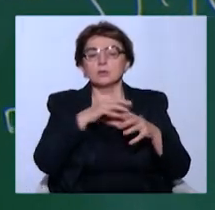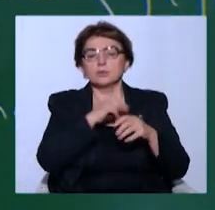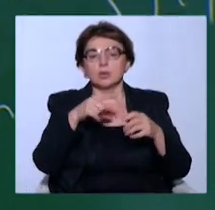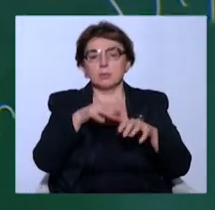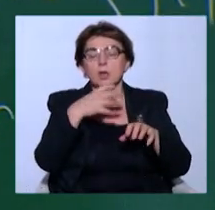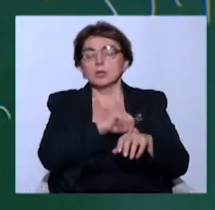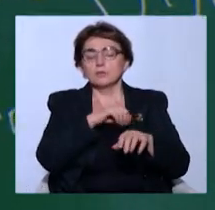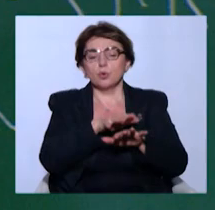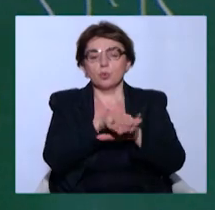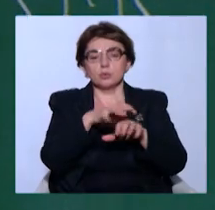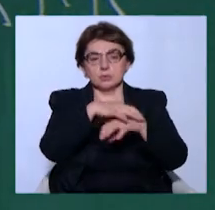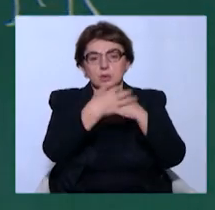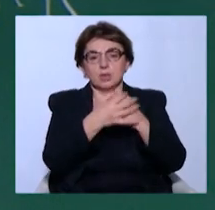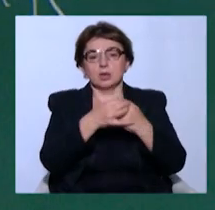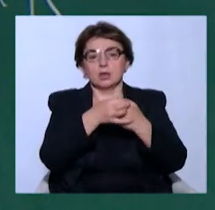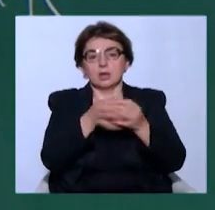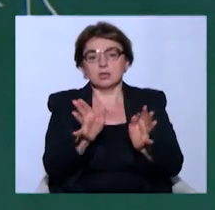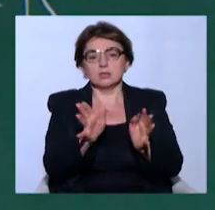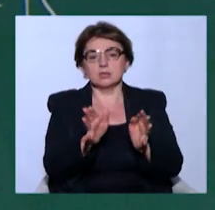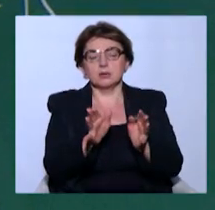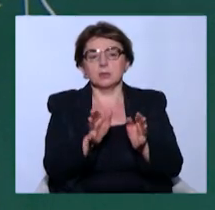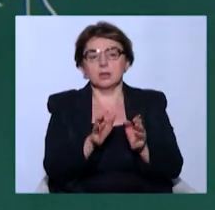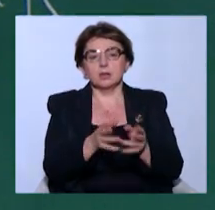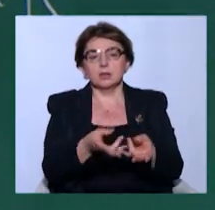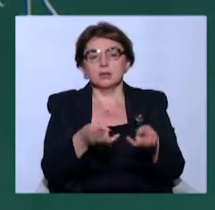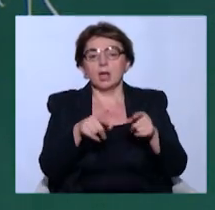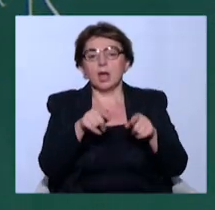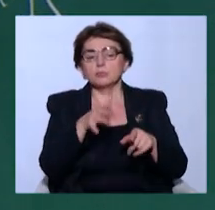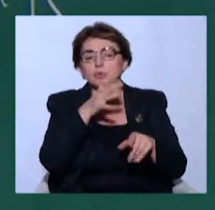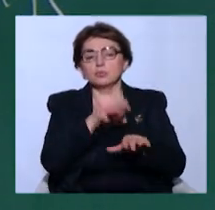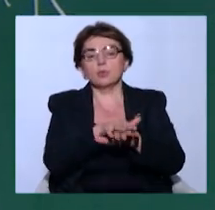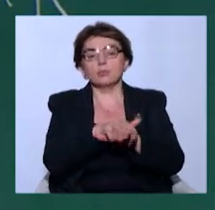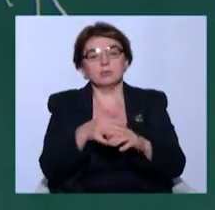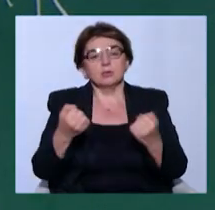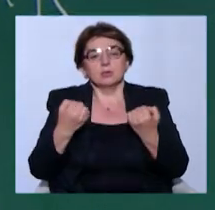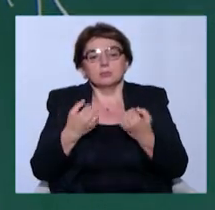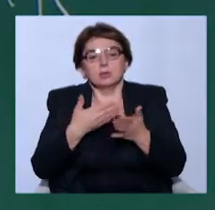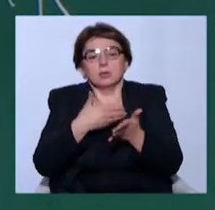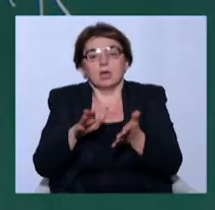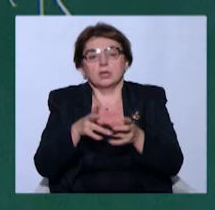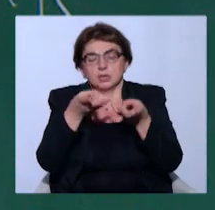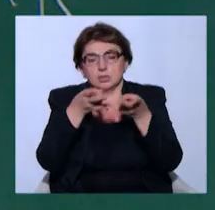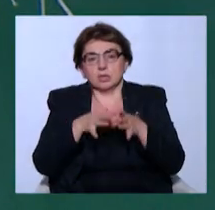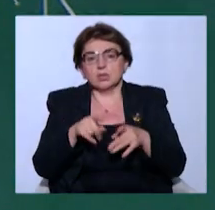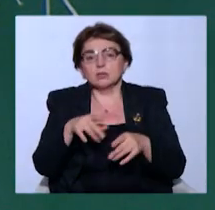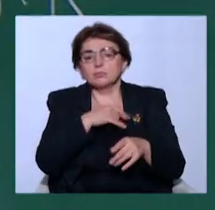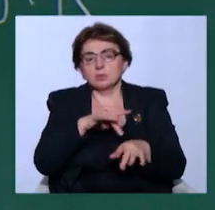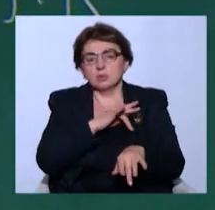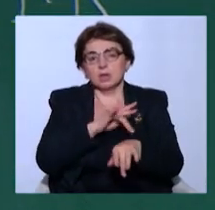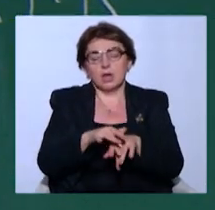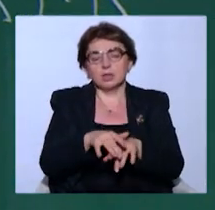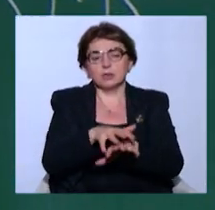კდება და სრულიად დაუცველი ხდება ორგანიზმი და მას ფრინველი ანადგურებს.